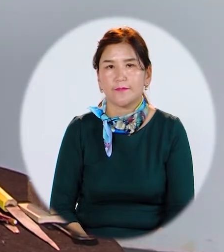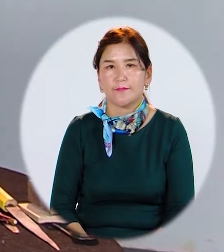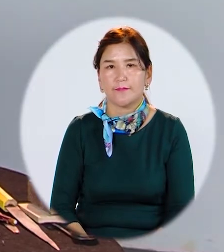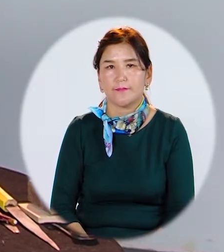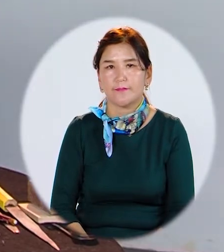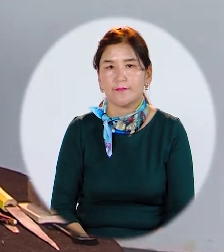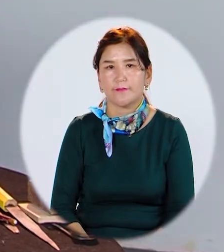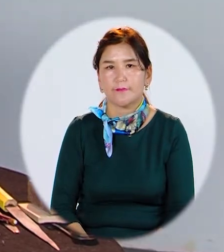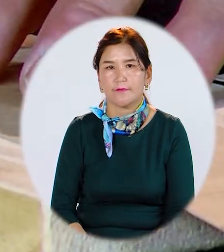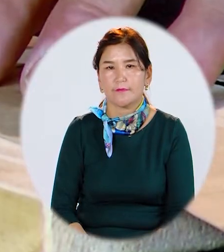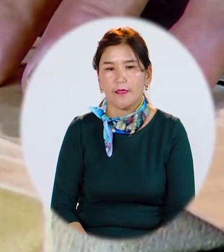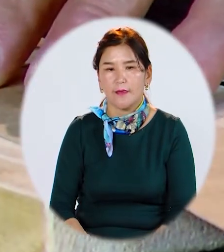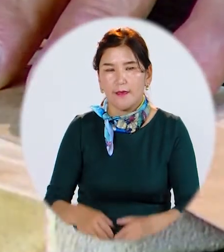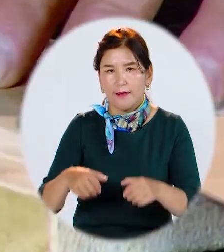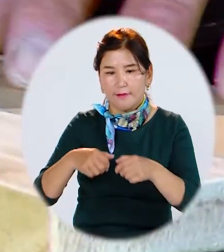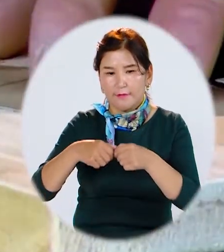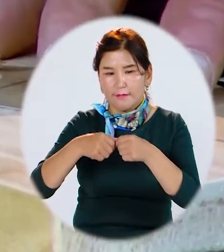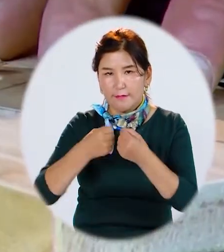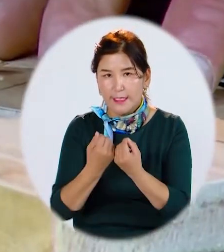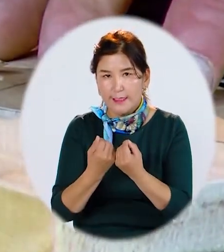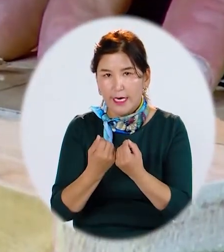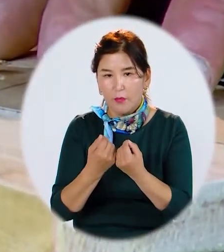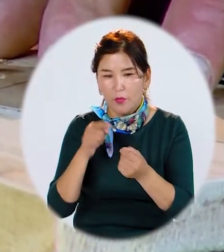За энэ тасраагүй хэсгийг сидрийн утгаараа